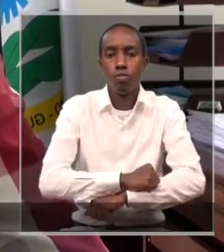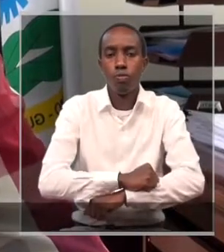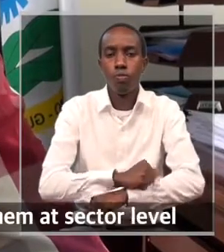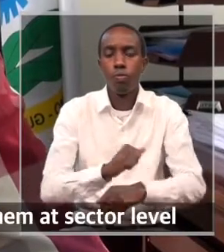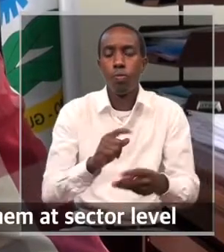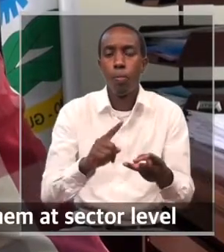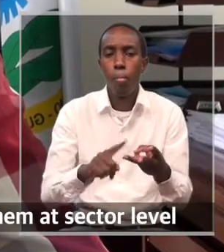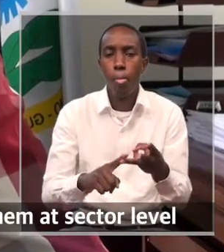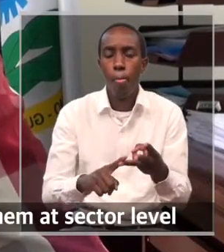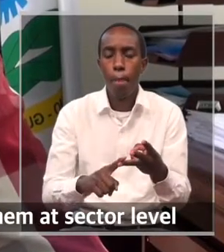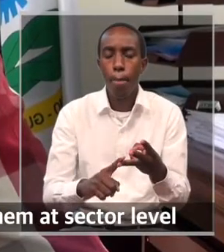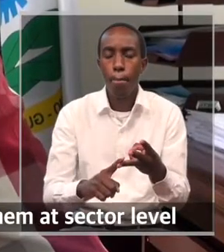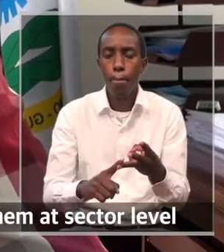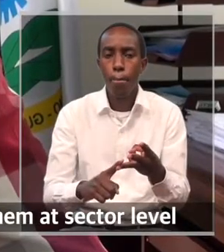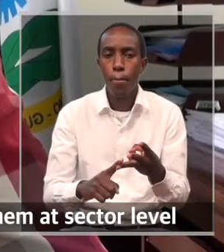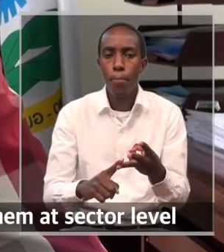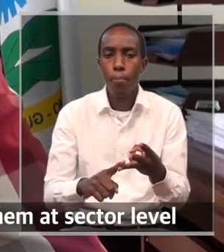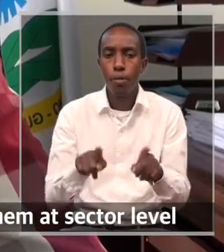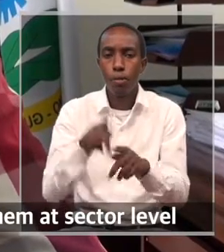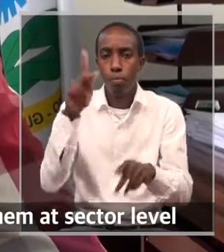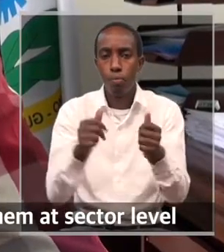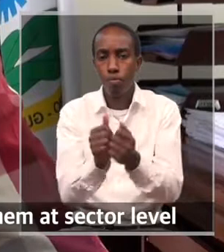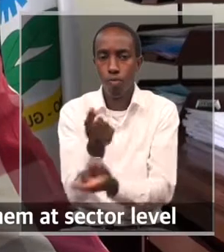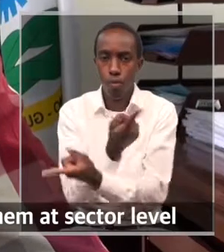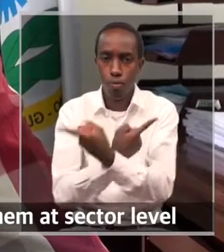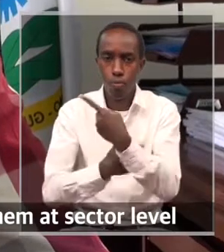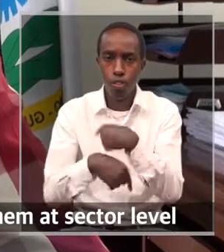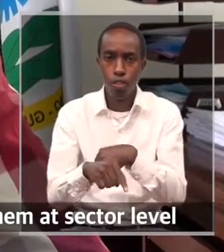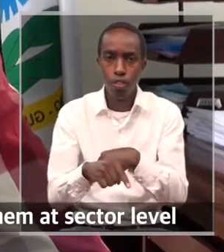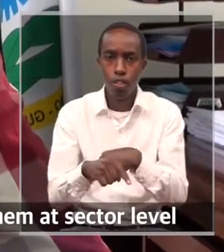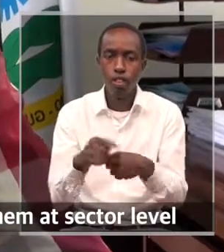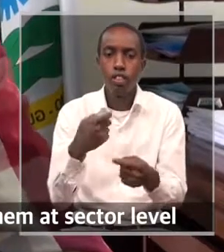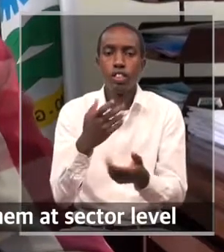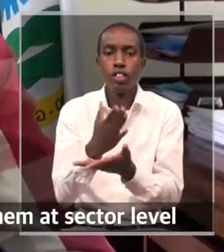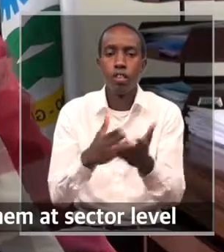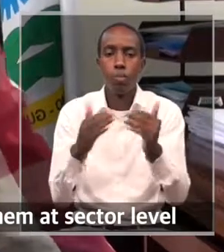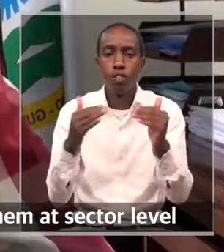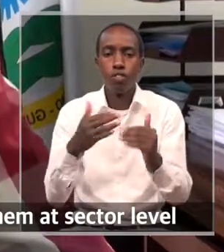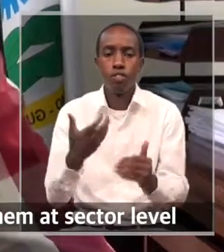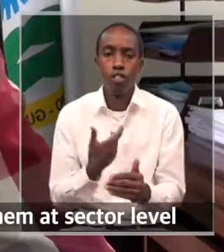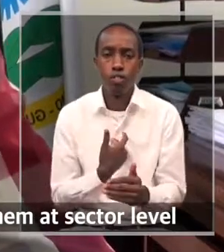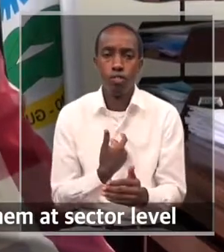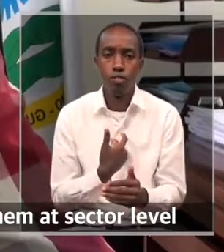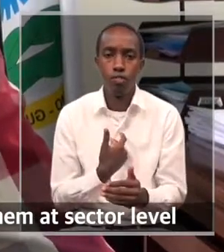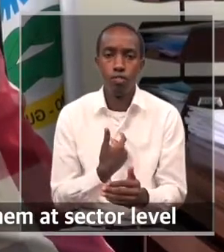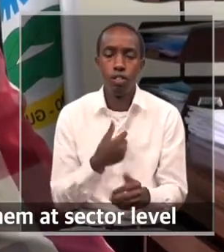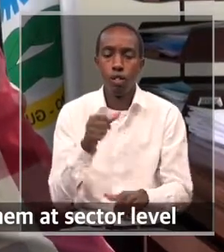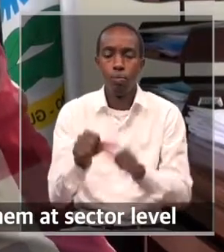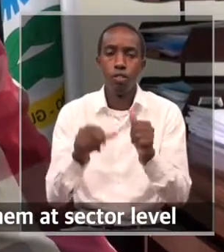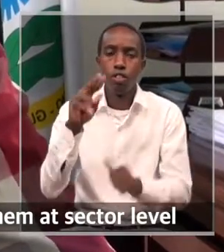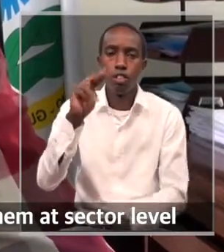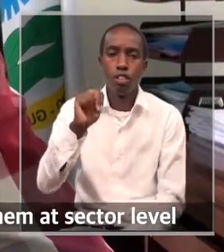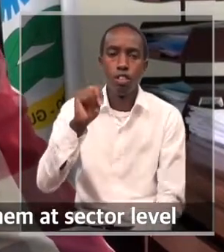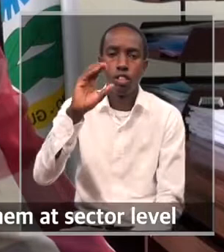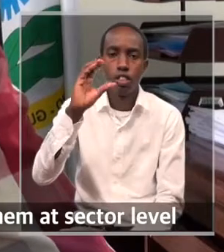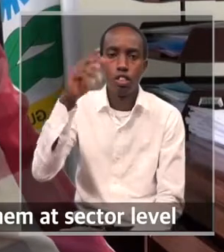icya gatatu nakubwira ni uko n'abafite ubumuga hari nk'inzego dufite zina mu bafite ubumuga ziri